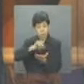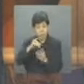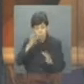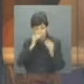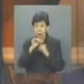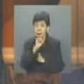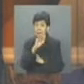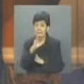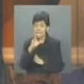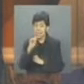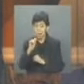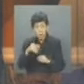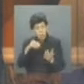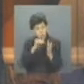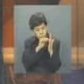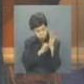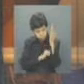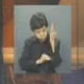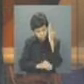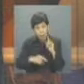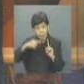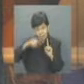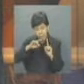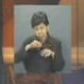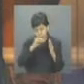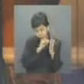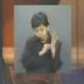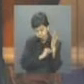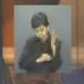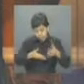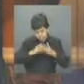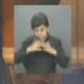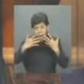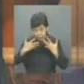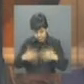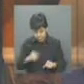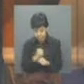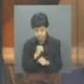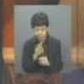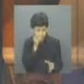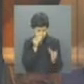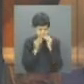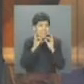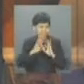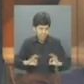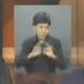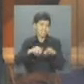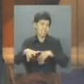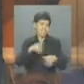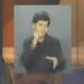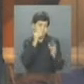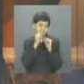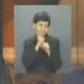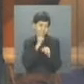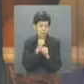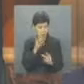ชุมชนซึ่งเปิดตัวแล้วกว่า 1,800 แห่งทั่วประเทศขณะนี้กำลังจะเป็นแหล่งเรียนรู้สำคัญของชุมชนที่สามารถนำไปใ